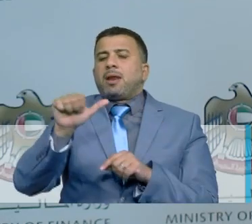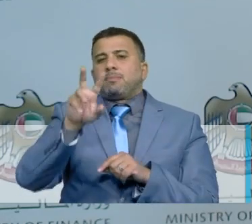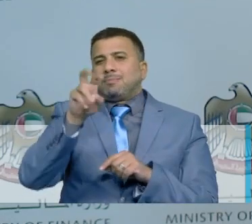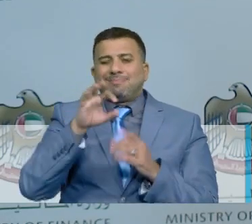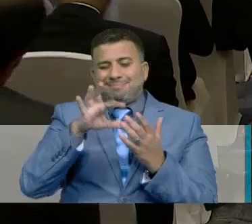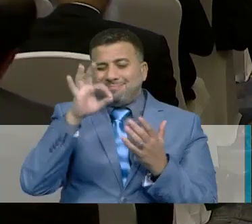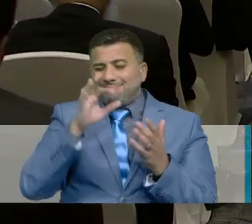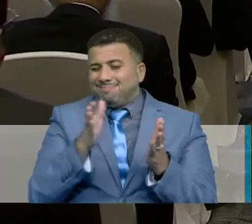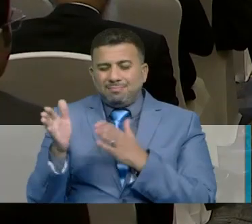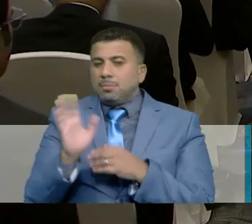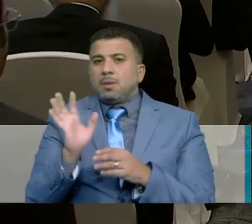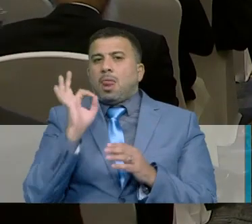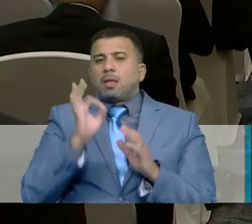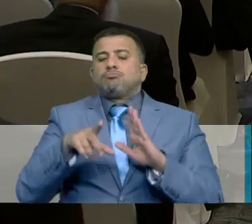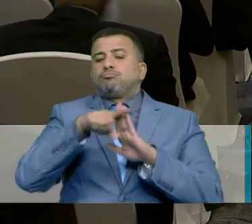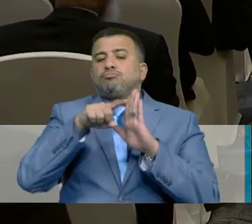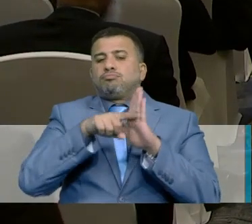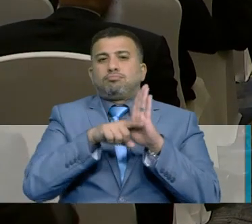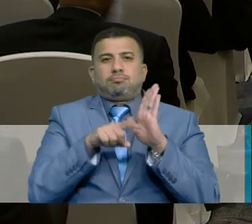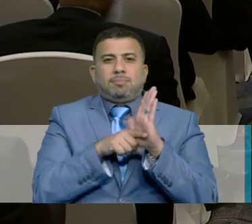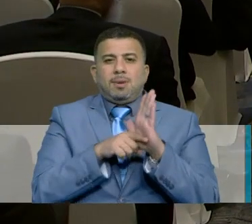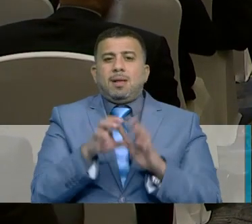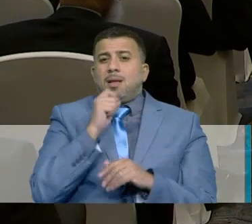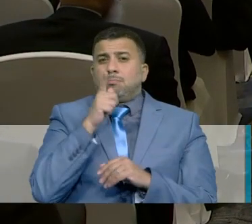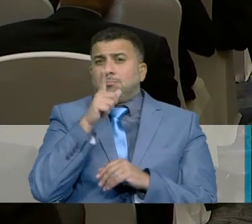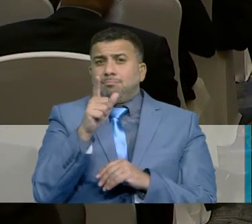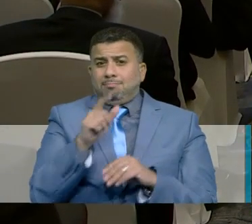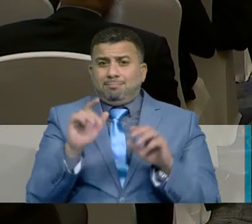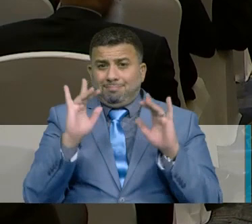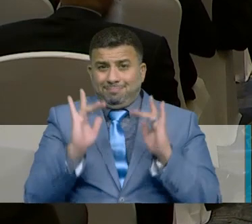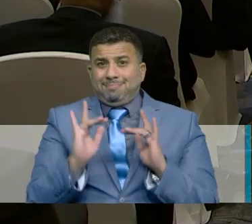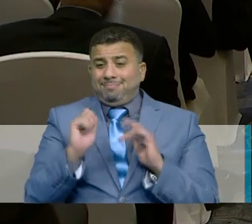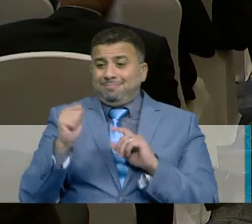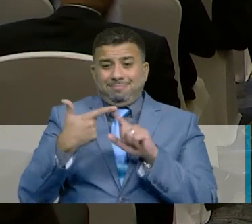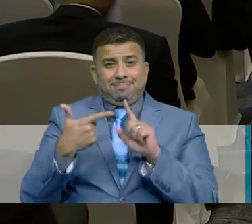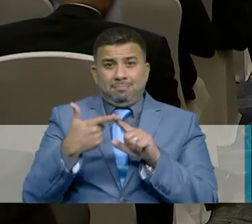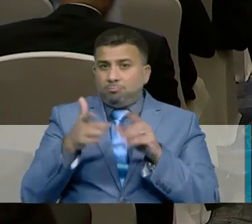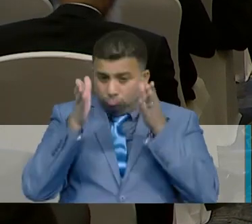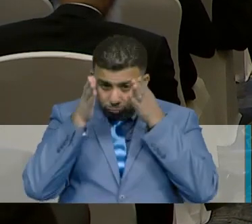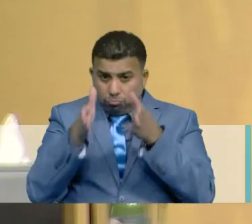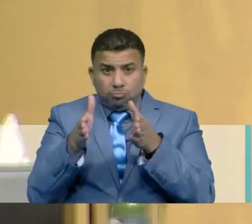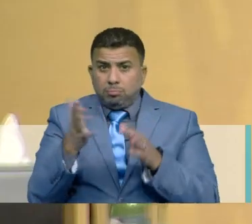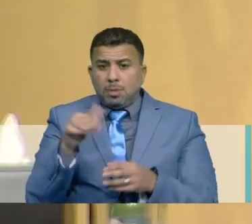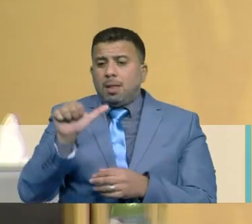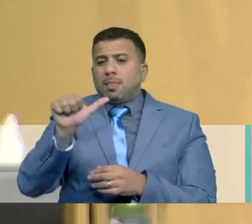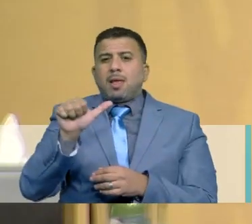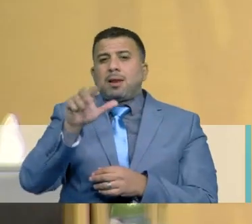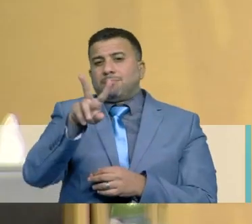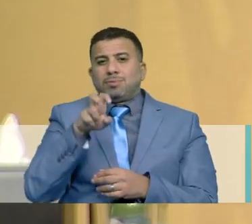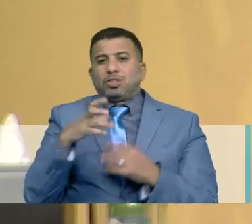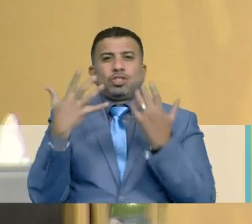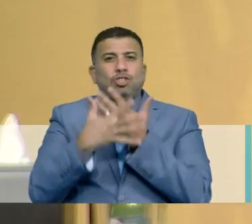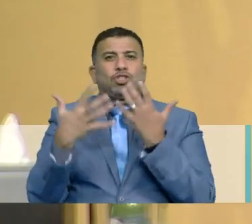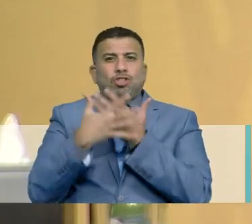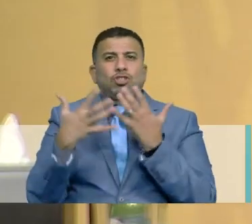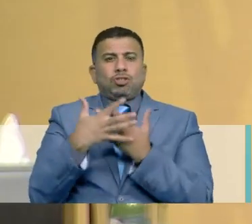استثناء بالنسبة للتسجيل. البرنامج في جلسته الثانية ركز على دور ضريبة الشركات في